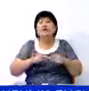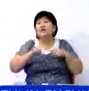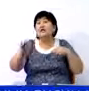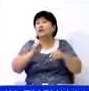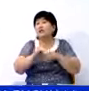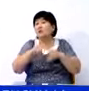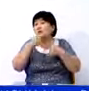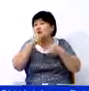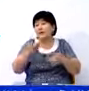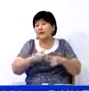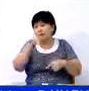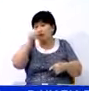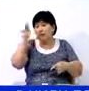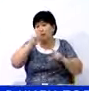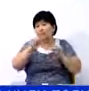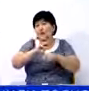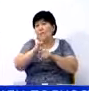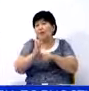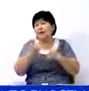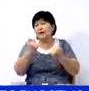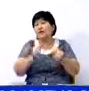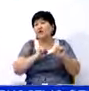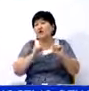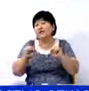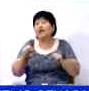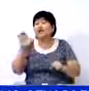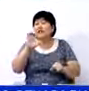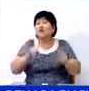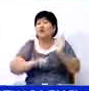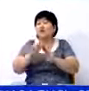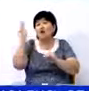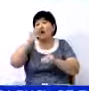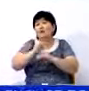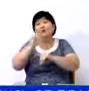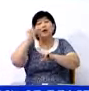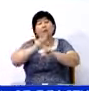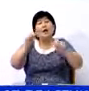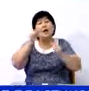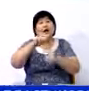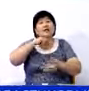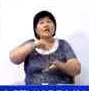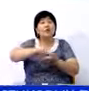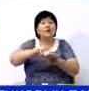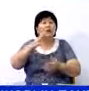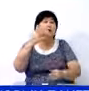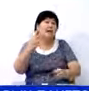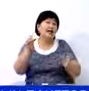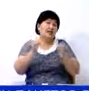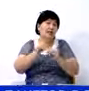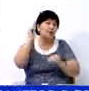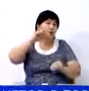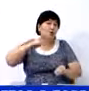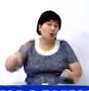в этом месяце школу обеспечит средствами защиты в сентябре начнем обучение в школе в каждом классе будет по 5 10 учеников